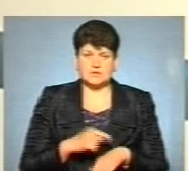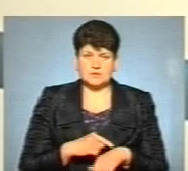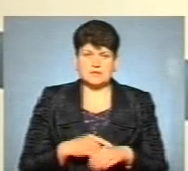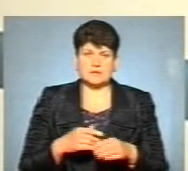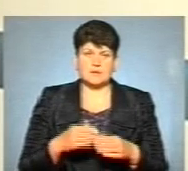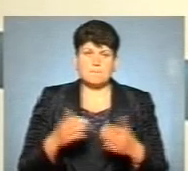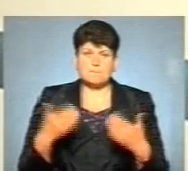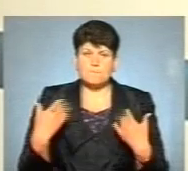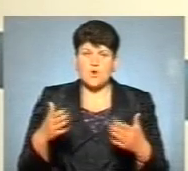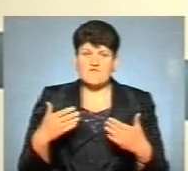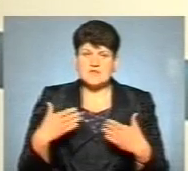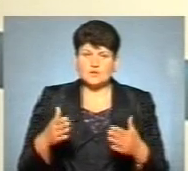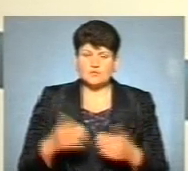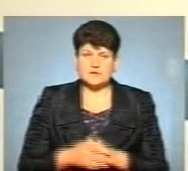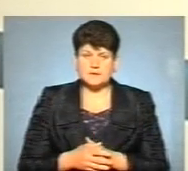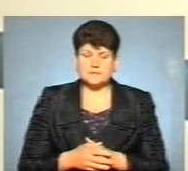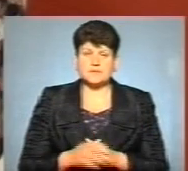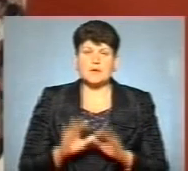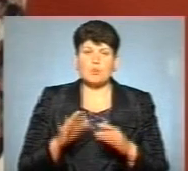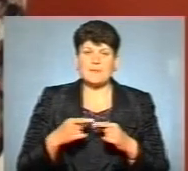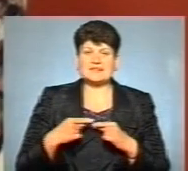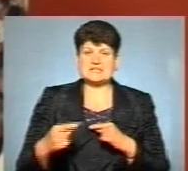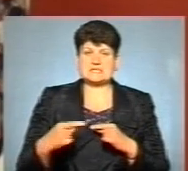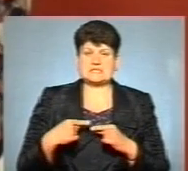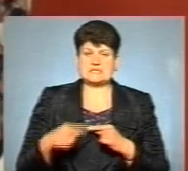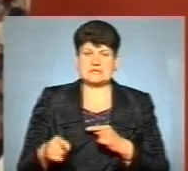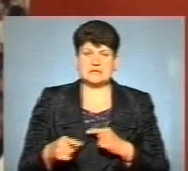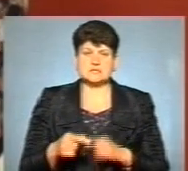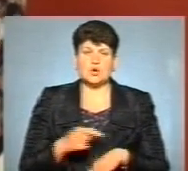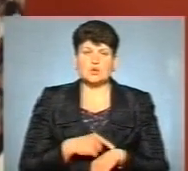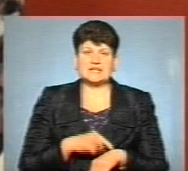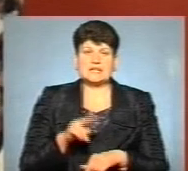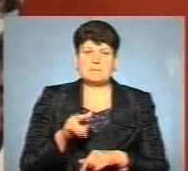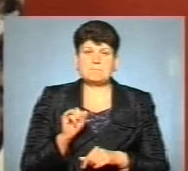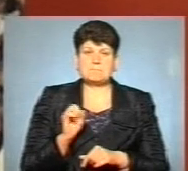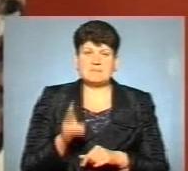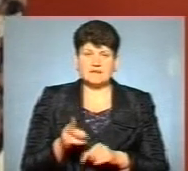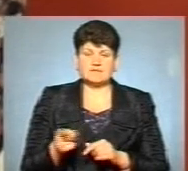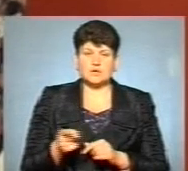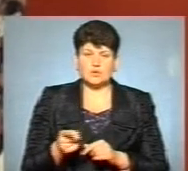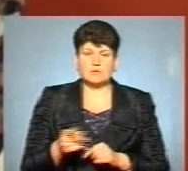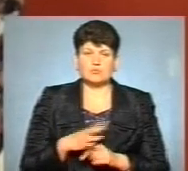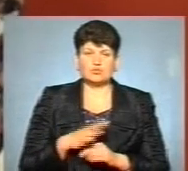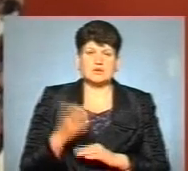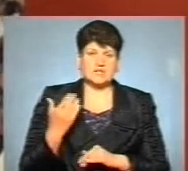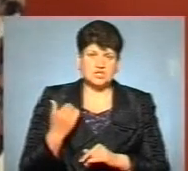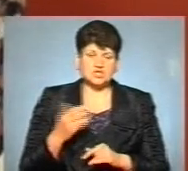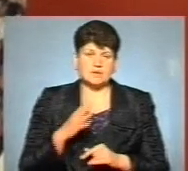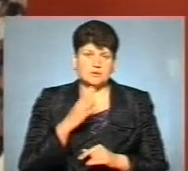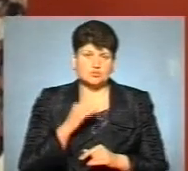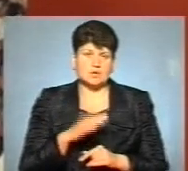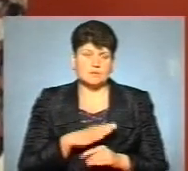оце моменти із дистанцією. Є в години пік в Тернополі, як і раніше було, маршрутки, які просто